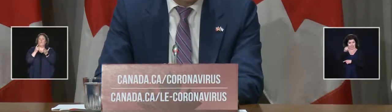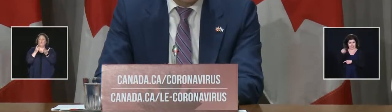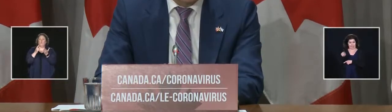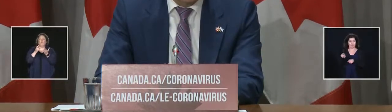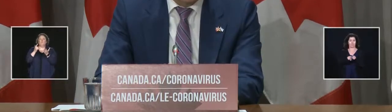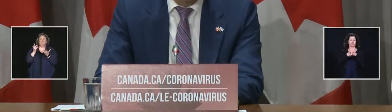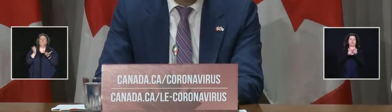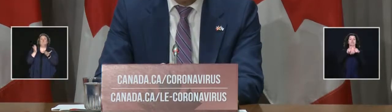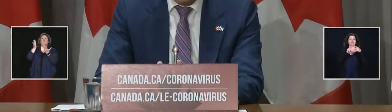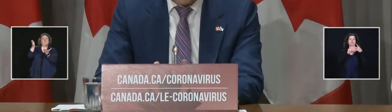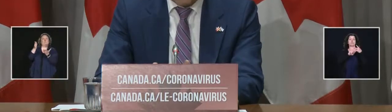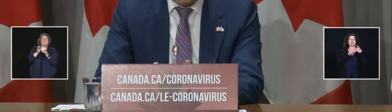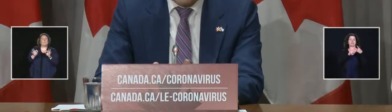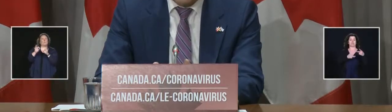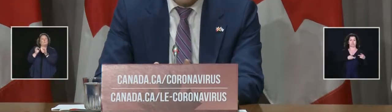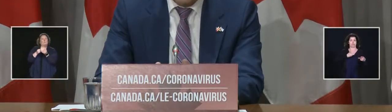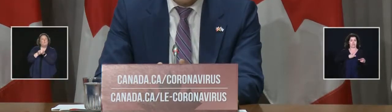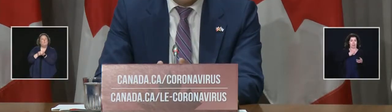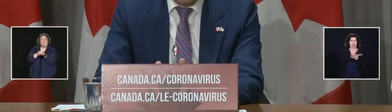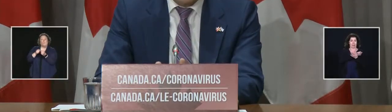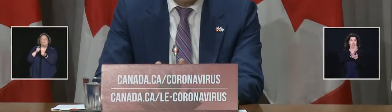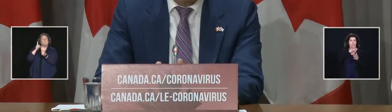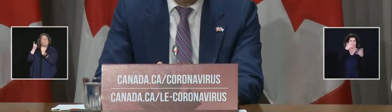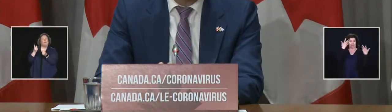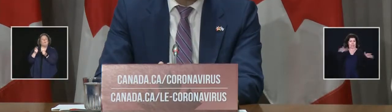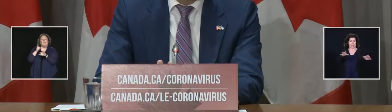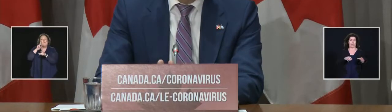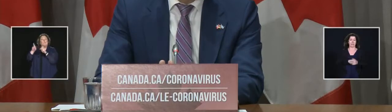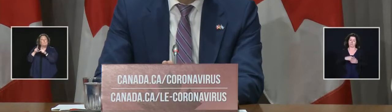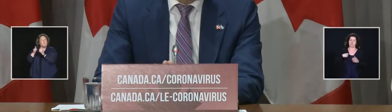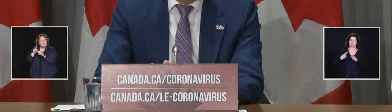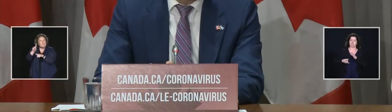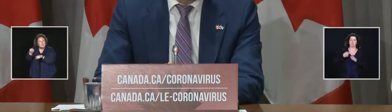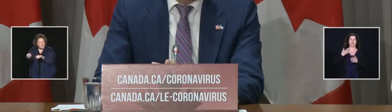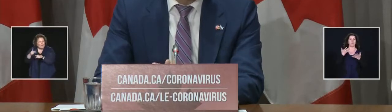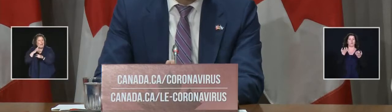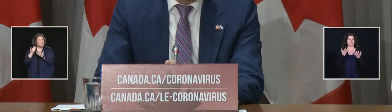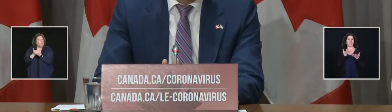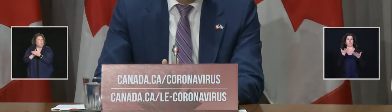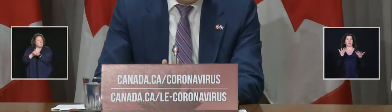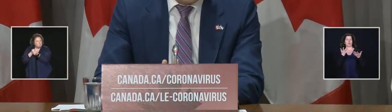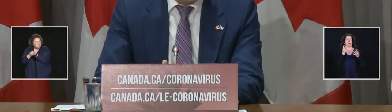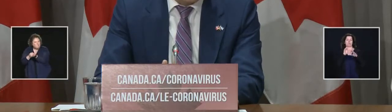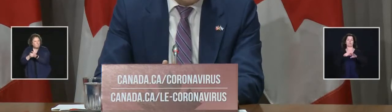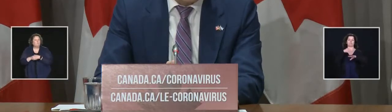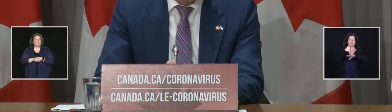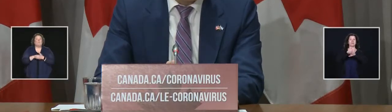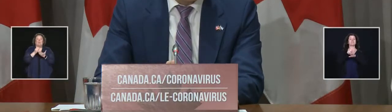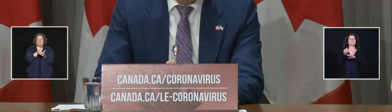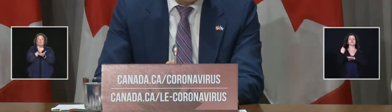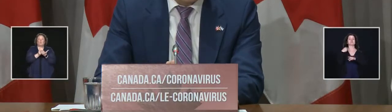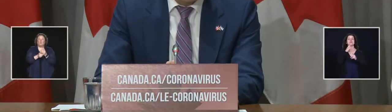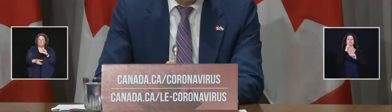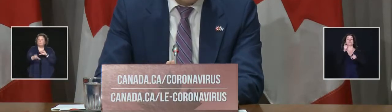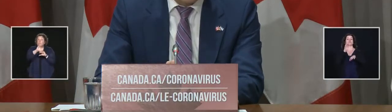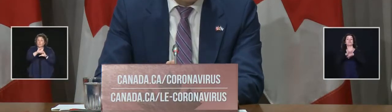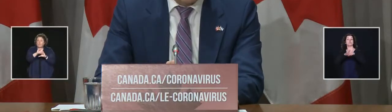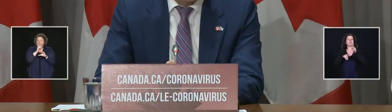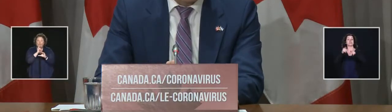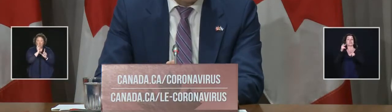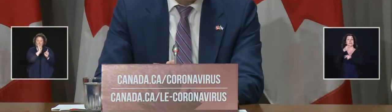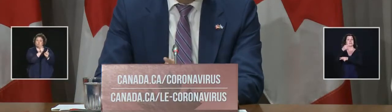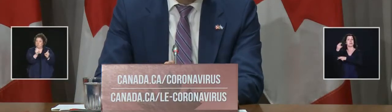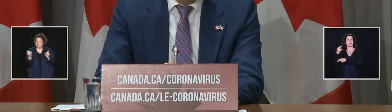with disabilities, also making sure that our wage subsidies are delivered in as efficient and as inclusive manner